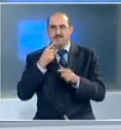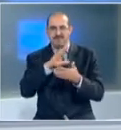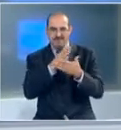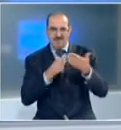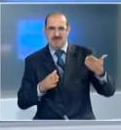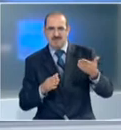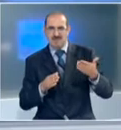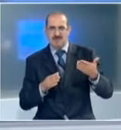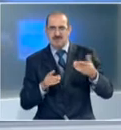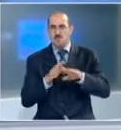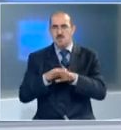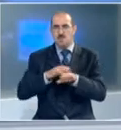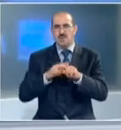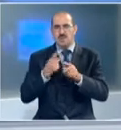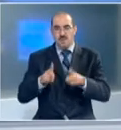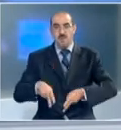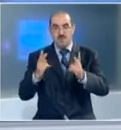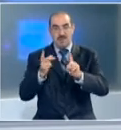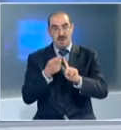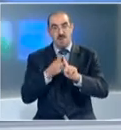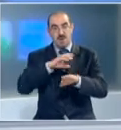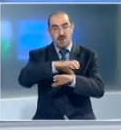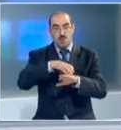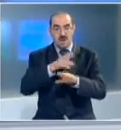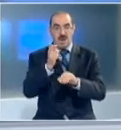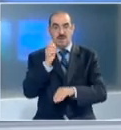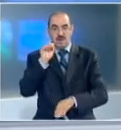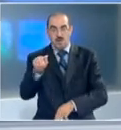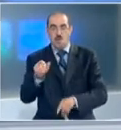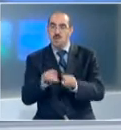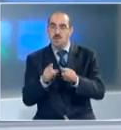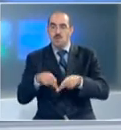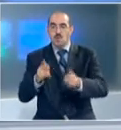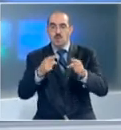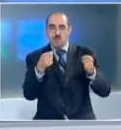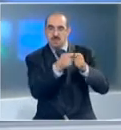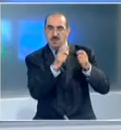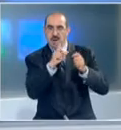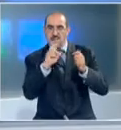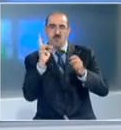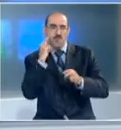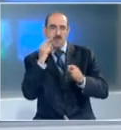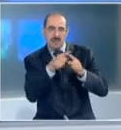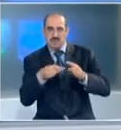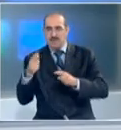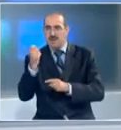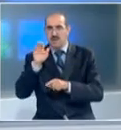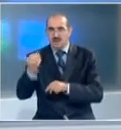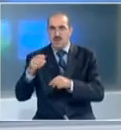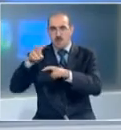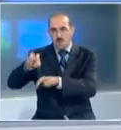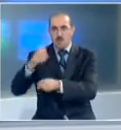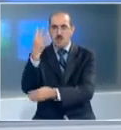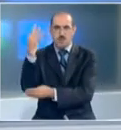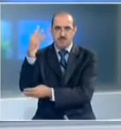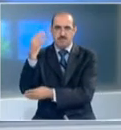مؤخرا باعتباره من الطرق المهمة بالولاية، كما يعرف الطريق الجديد بين أدرار والبيض عملية تشجير واسعة. يونس